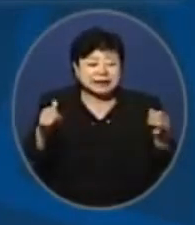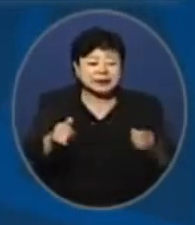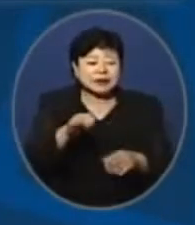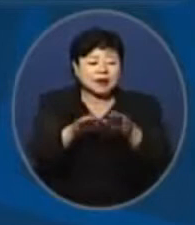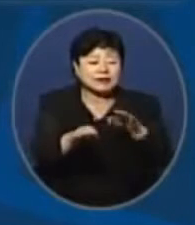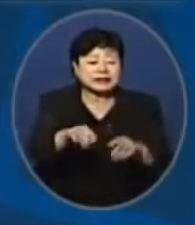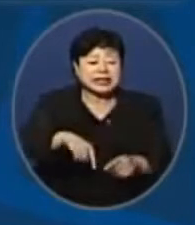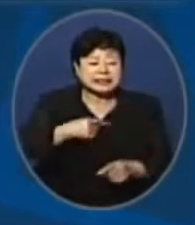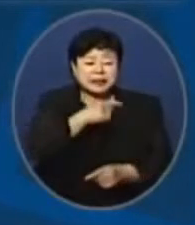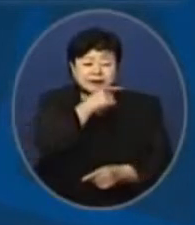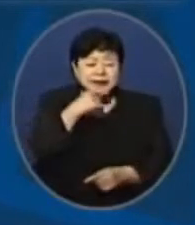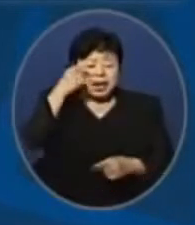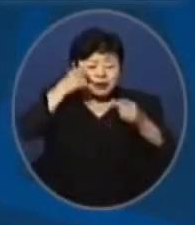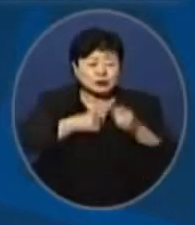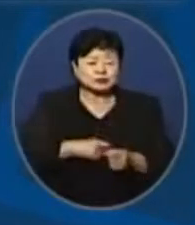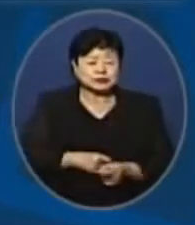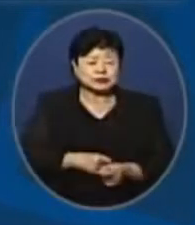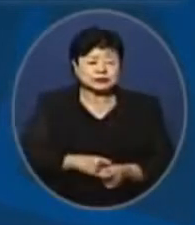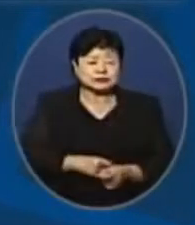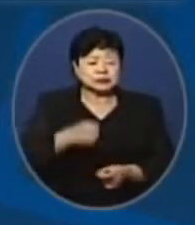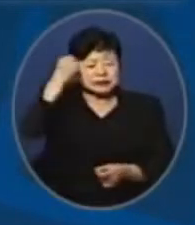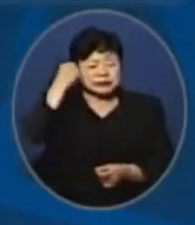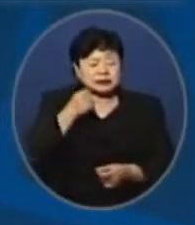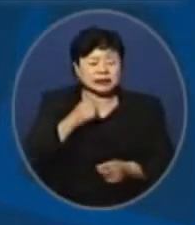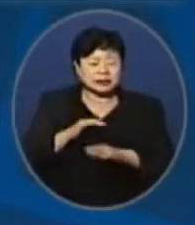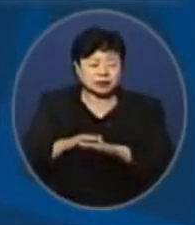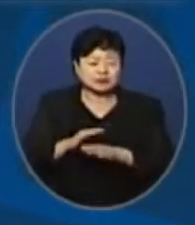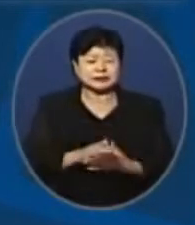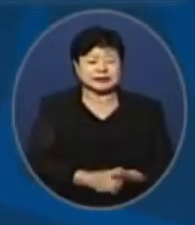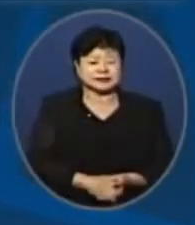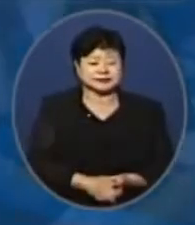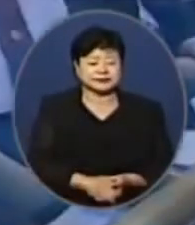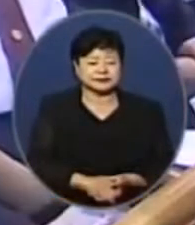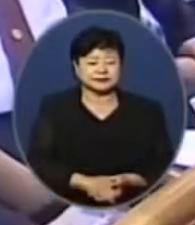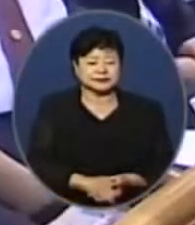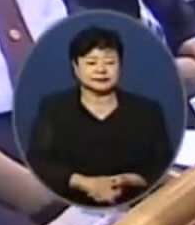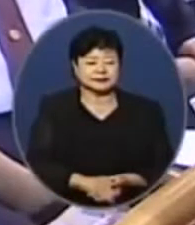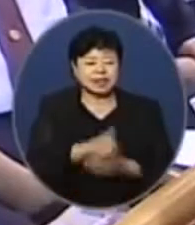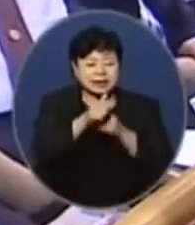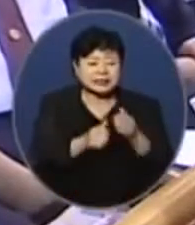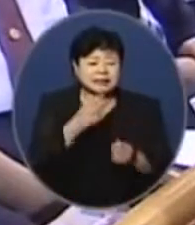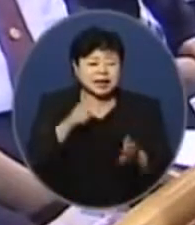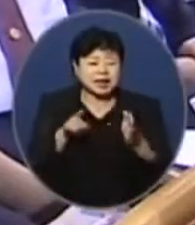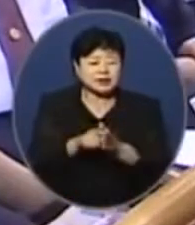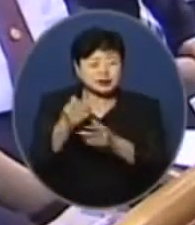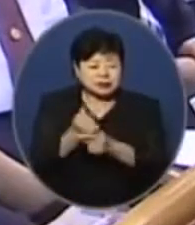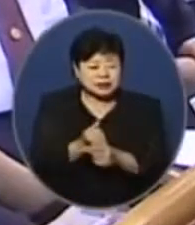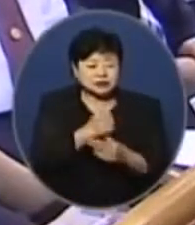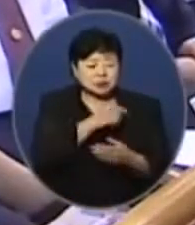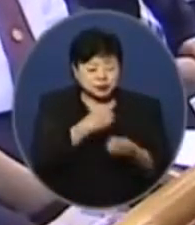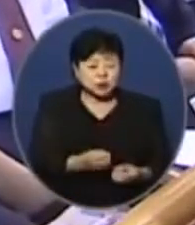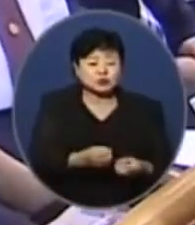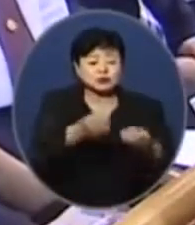사람은 걸음마다 자신의 피와 눈물을 새겨 놓았습니다. 고난 중에서 하나님만 믿고 의정한 여러분 되시기를